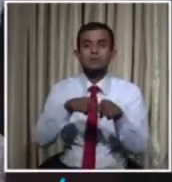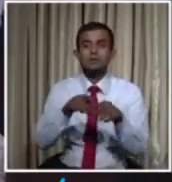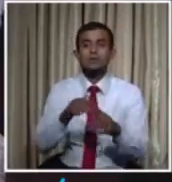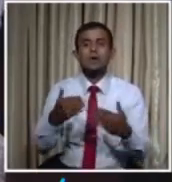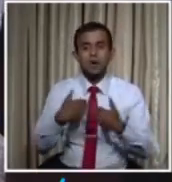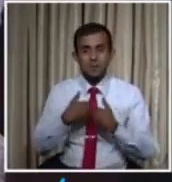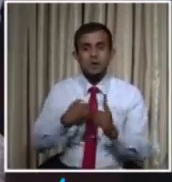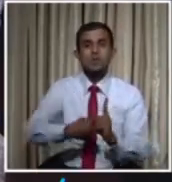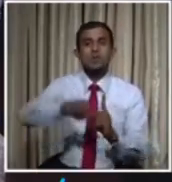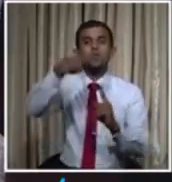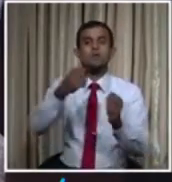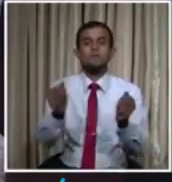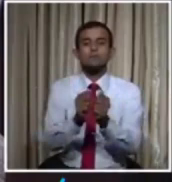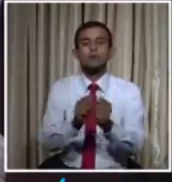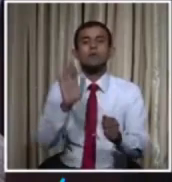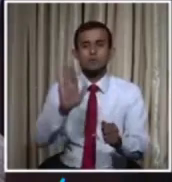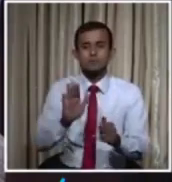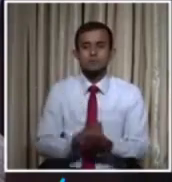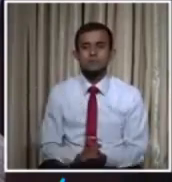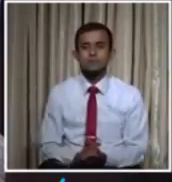අපි ගොඩ එන්නට කටයුතු කරන්නට ඕන.